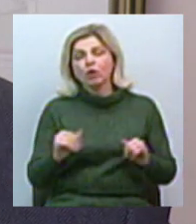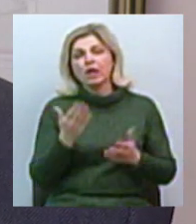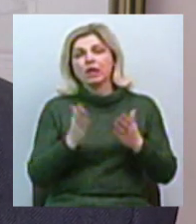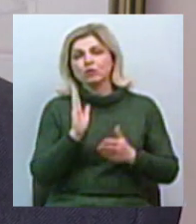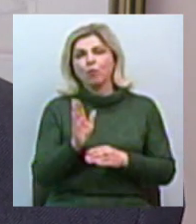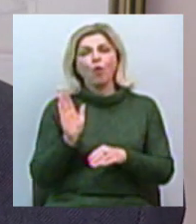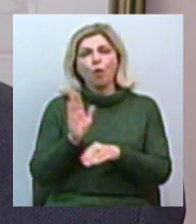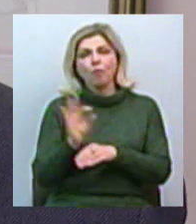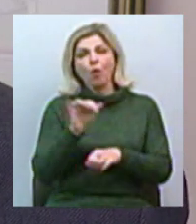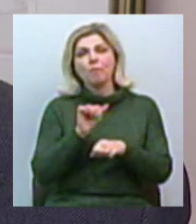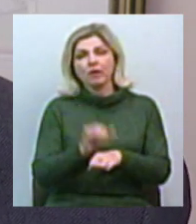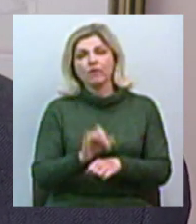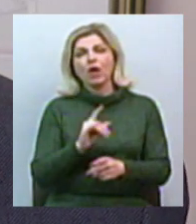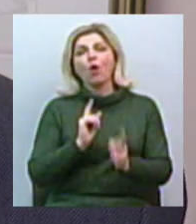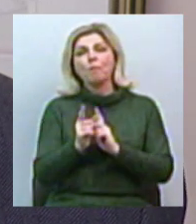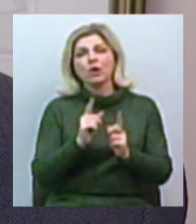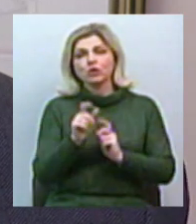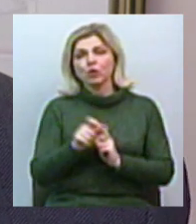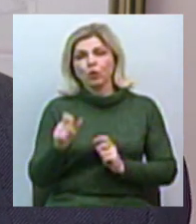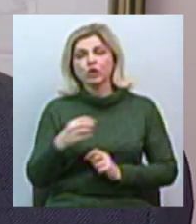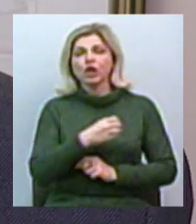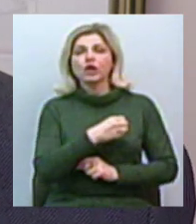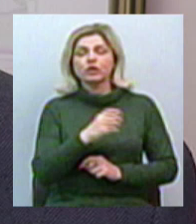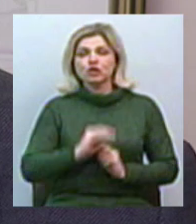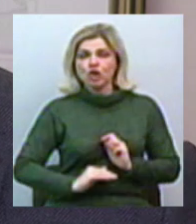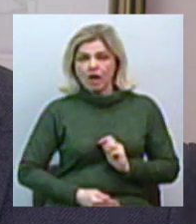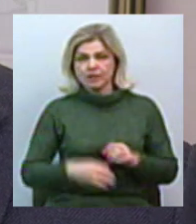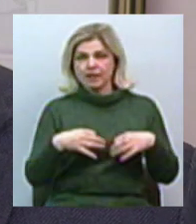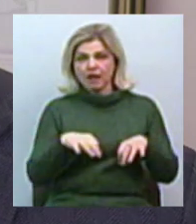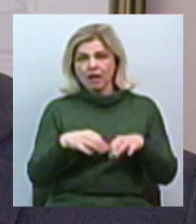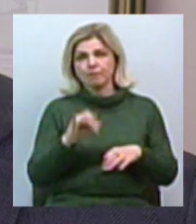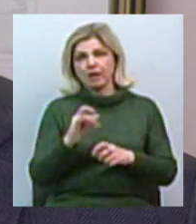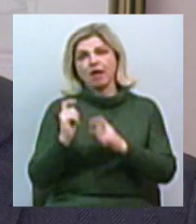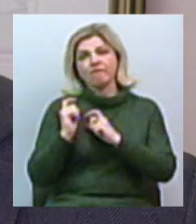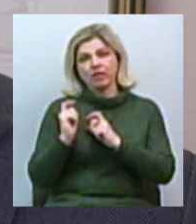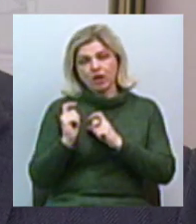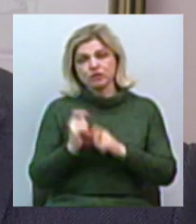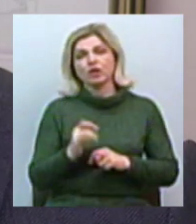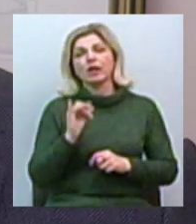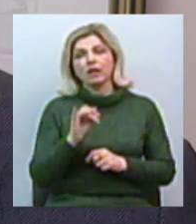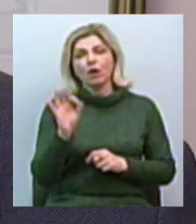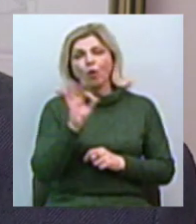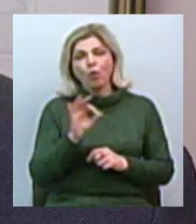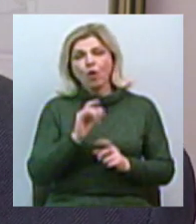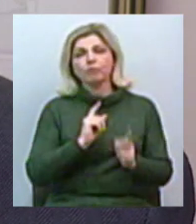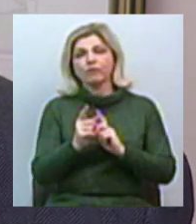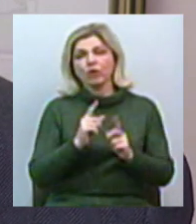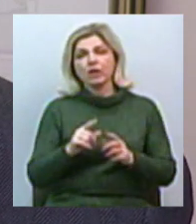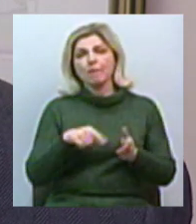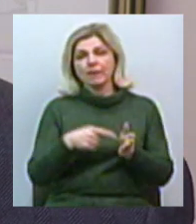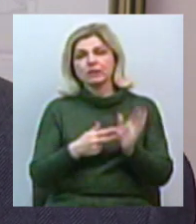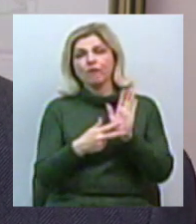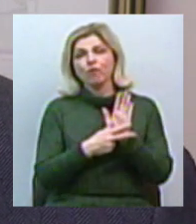команда по припиненню або обмеженню руху приватного транспорту або перевезень вантажним транспортом. Розгортання в місті передбачено 8